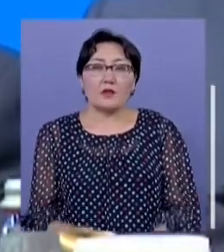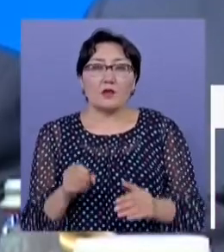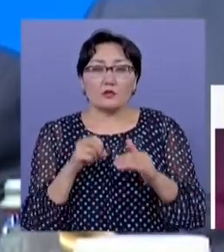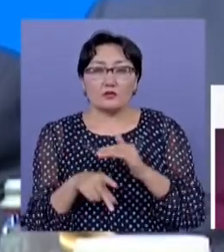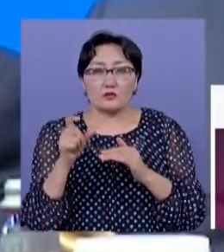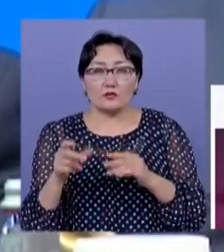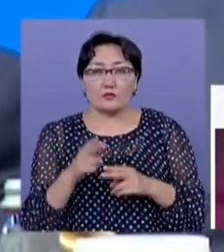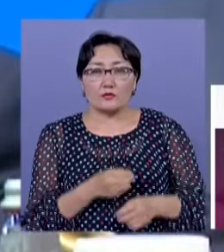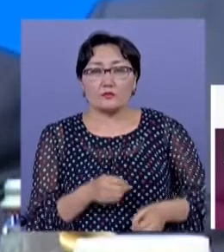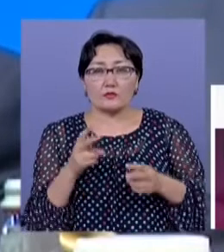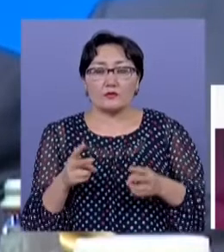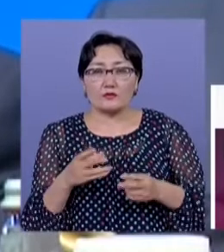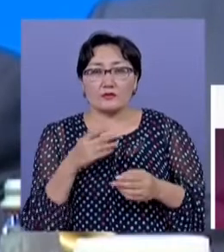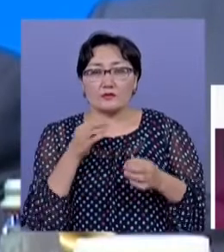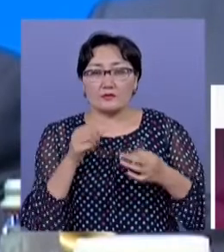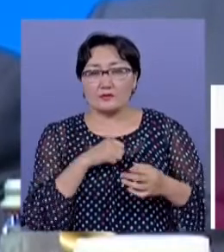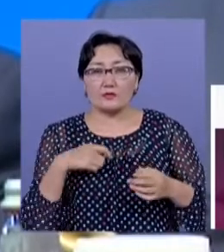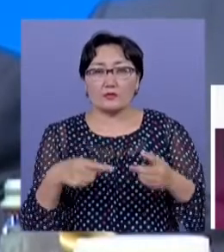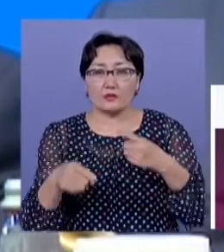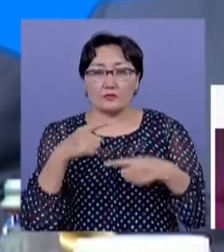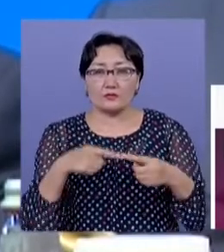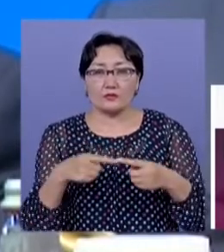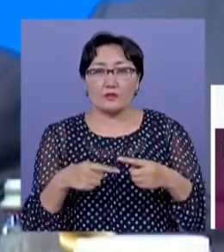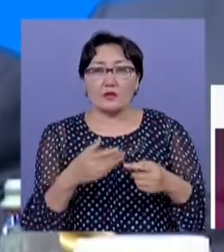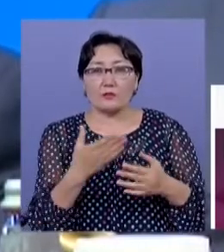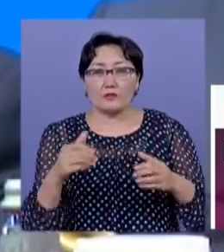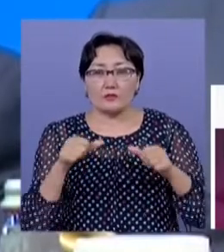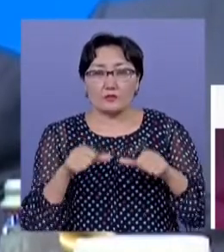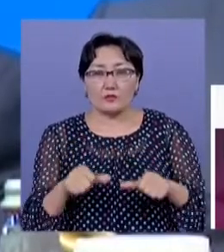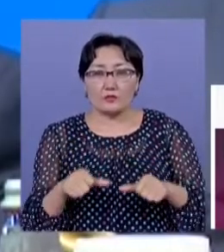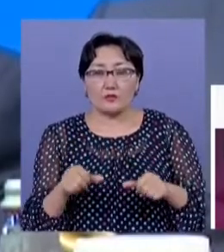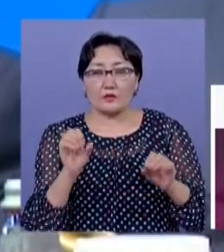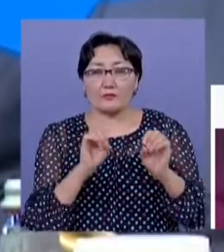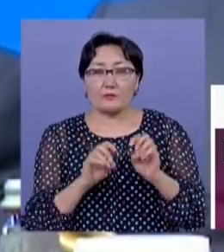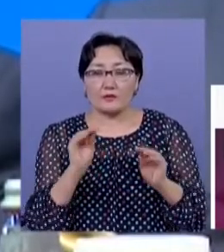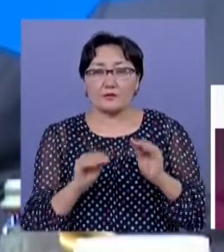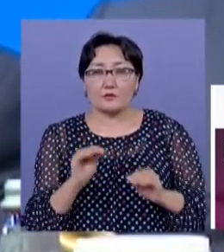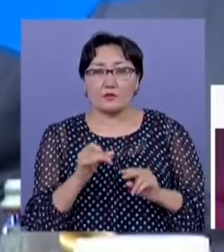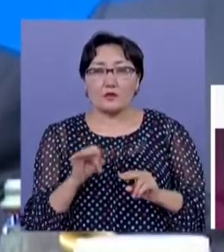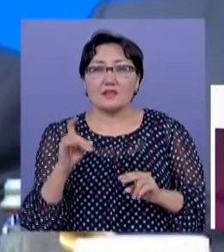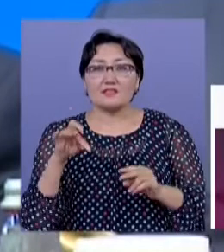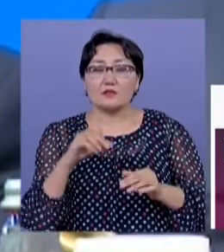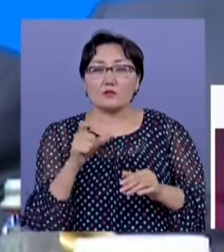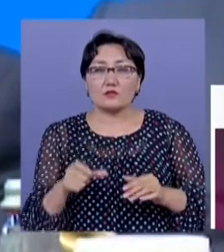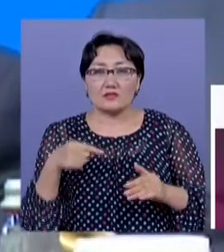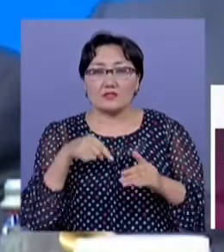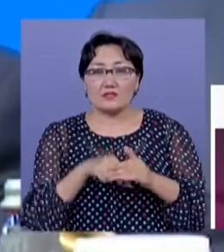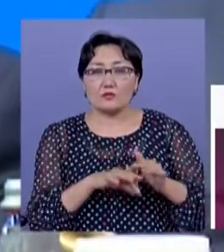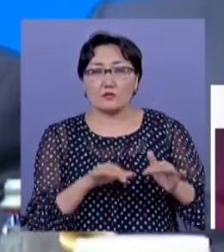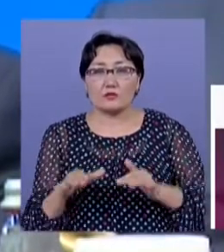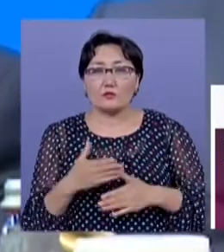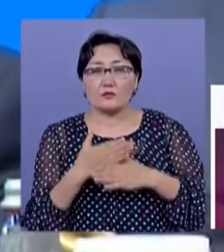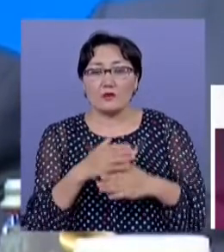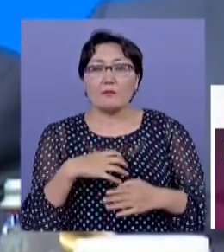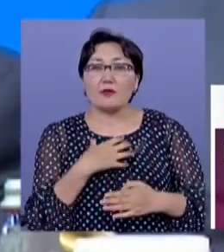Босқындардың қауіпсіз әрі ерікті түрде қайтып келуіне, оларды қайтып келу құқығымен қамтамасыз етуге және Сириядағы адамдардың ішкі қозғалысына